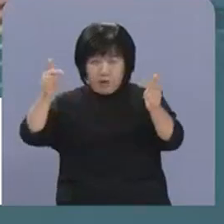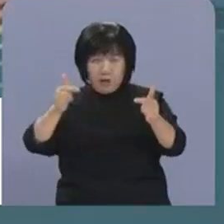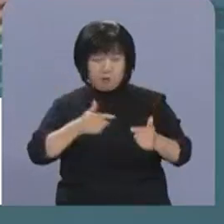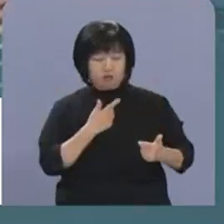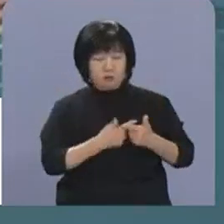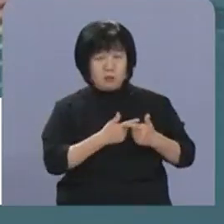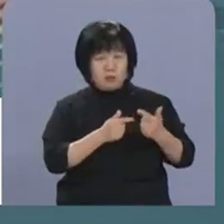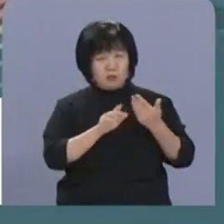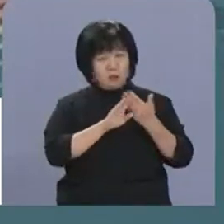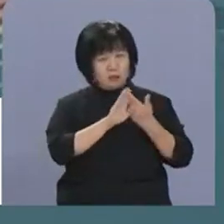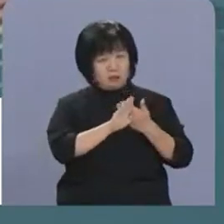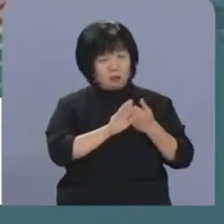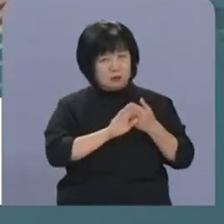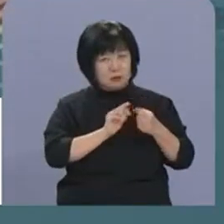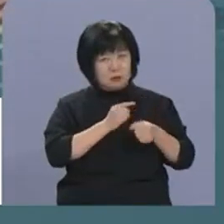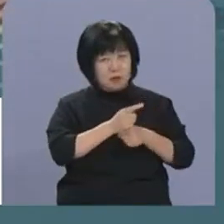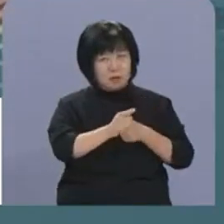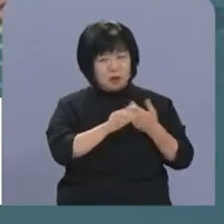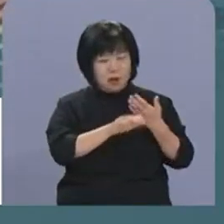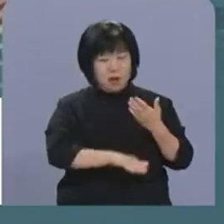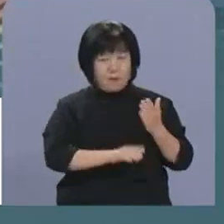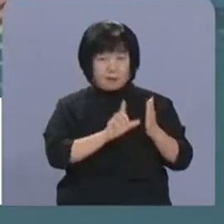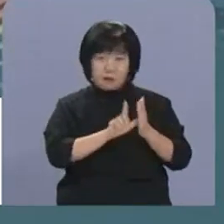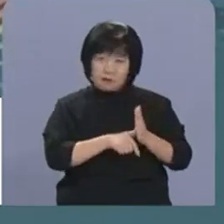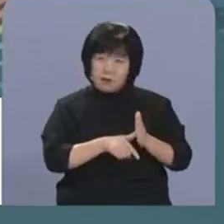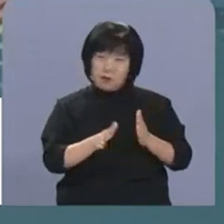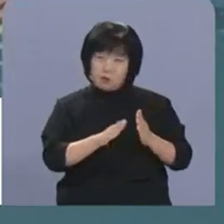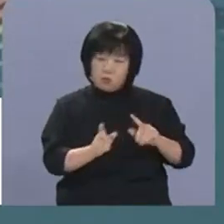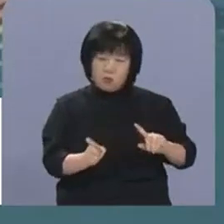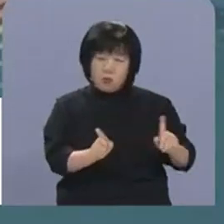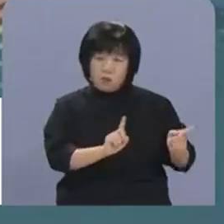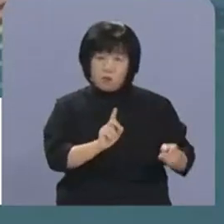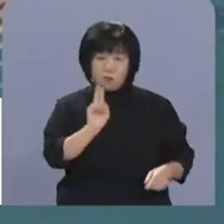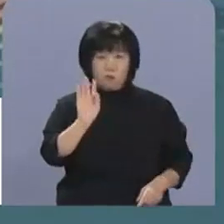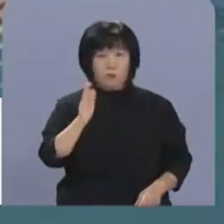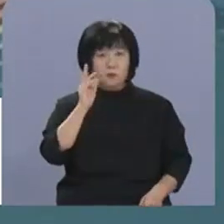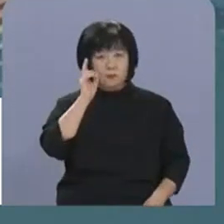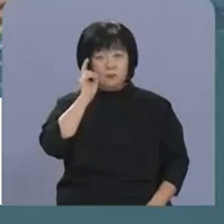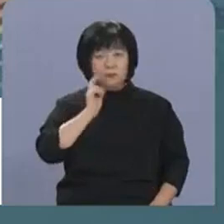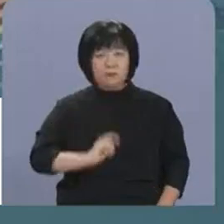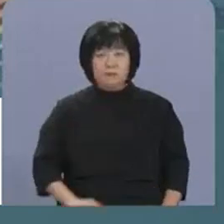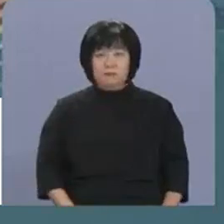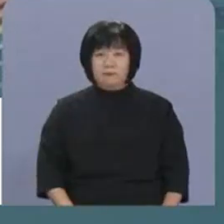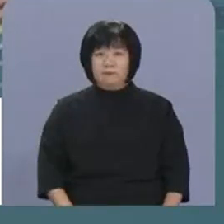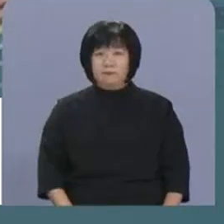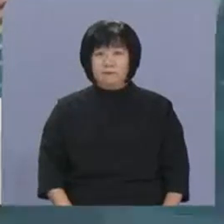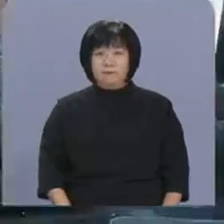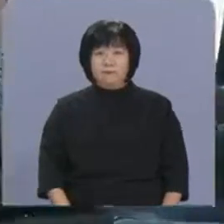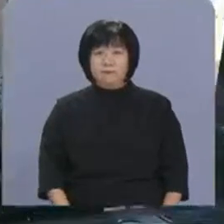하반기는 되어야 시장이 회복할 거란 전망이 나왔습니다 박선자 기자가 취재했습니다